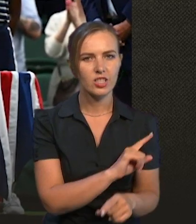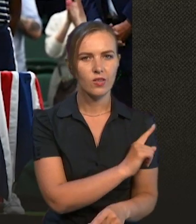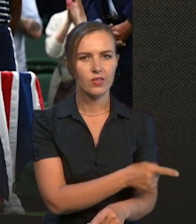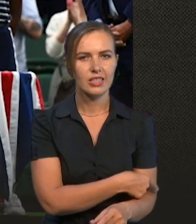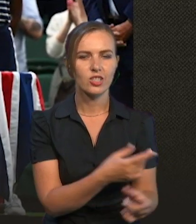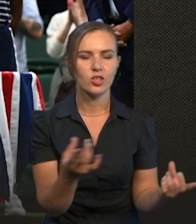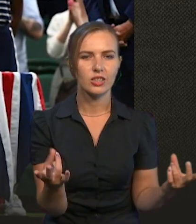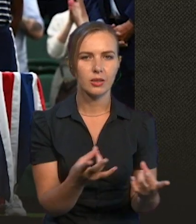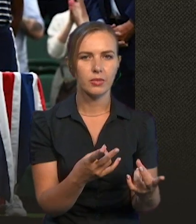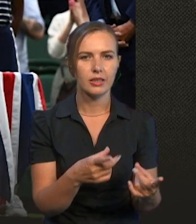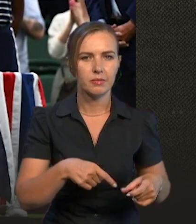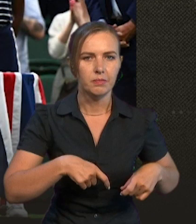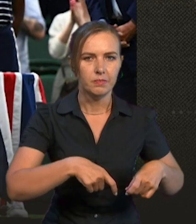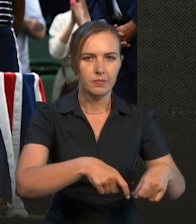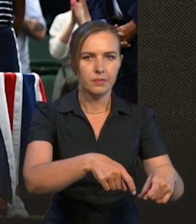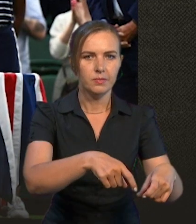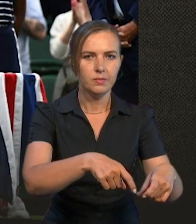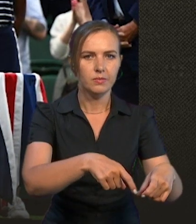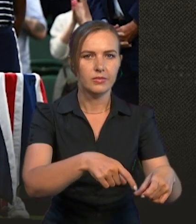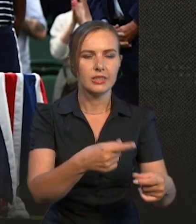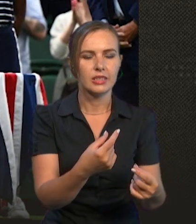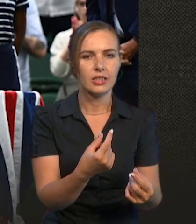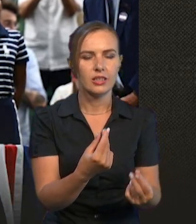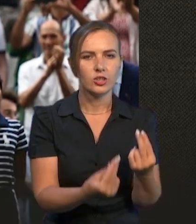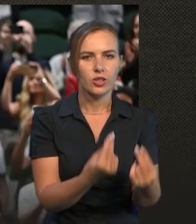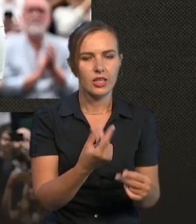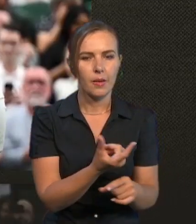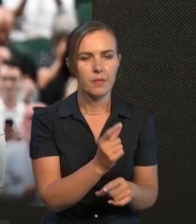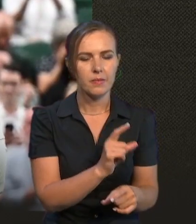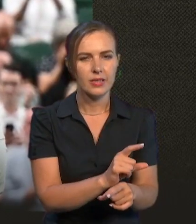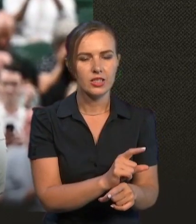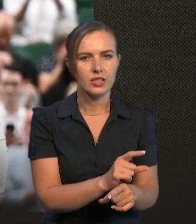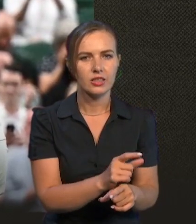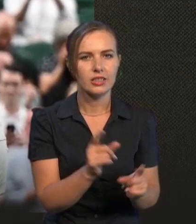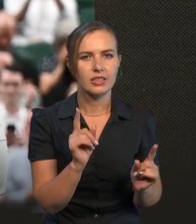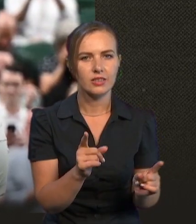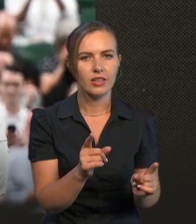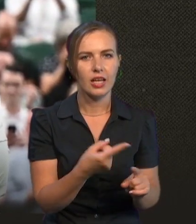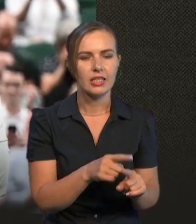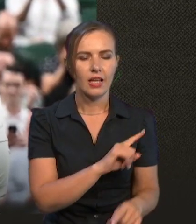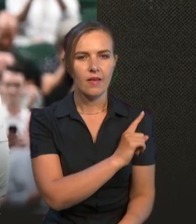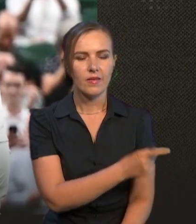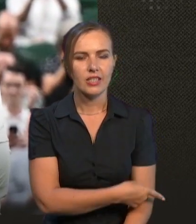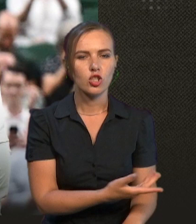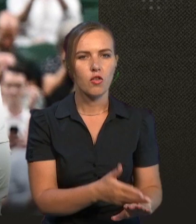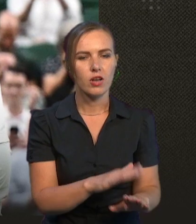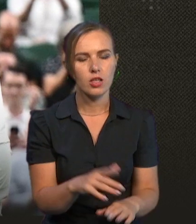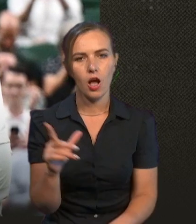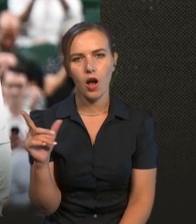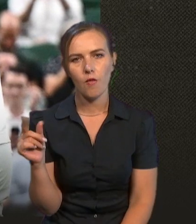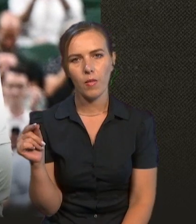треба бігати, розіграші більш тривалі, і це фізично важче, але в парі